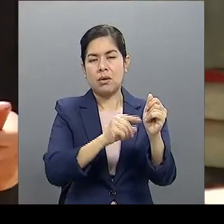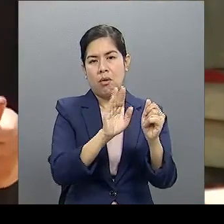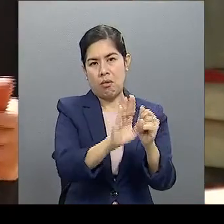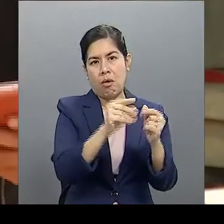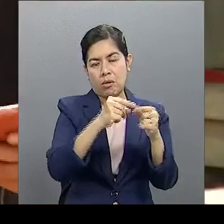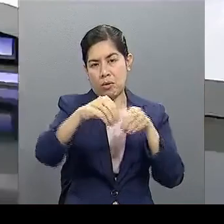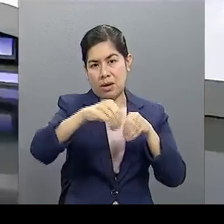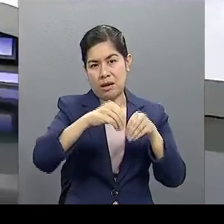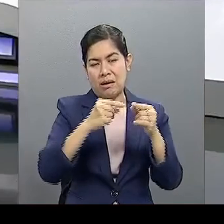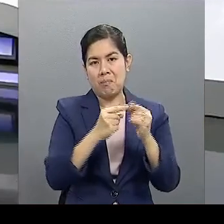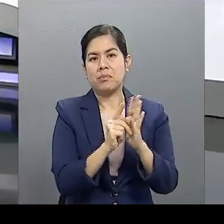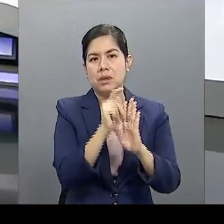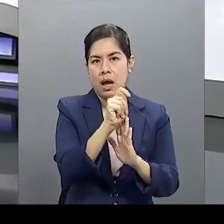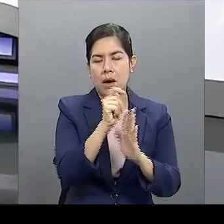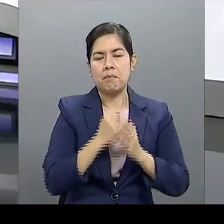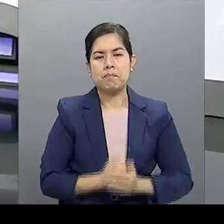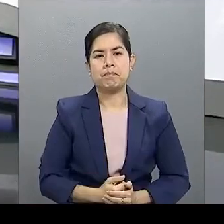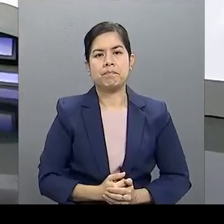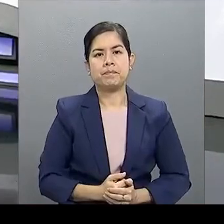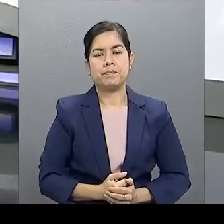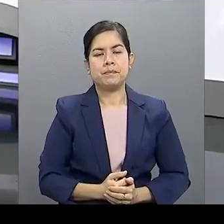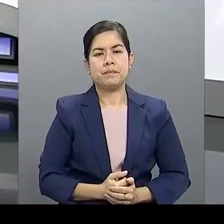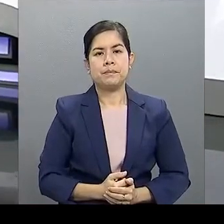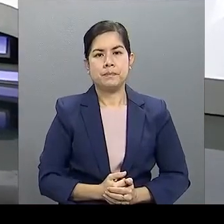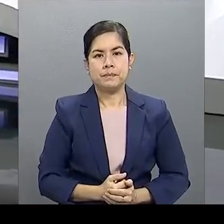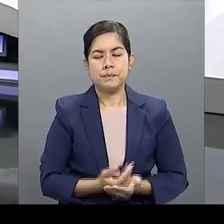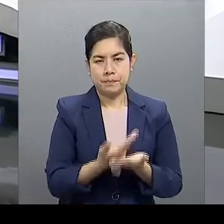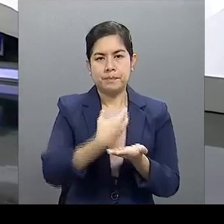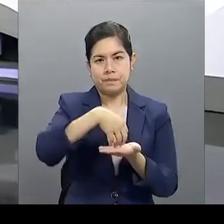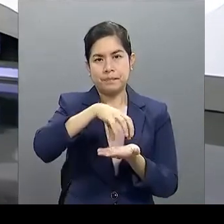ความให้มีประสิทธิภาพมากยิ่งขึ้นครับคุณธีรเดชคุณมณีนาถครับ ครับขอบคุณมากนะครับคุณปัดครับ